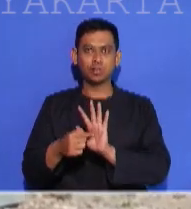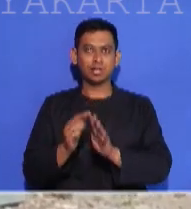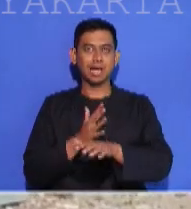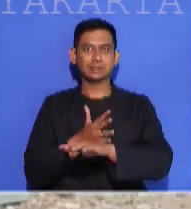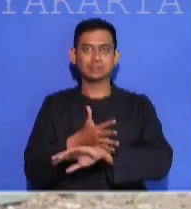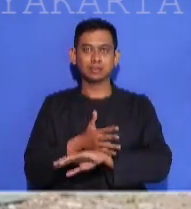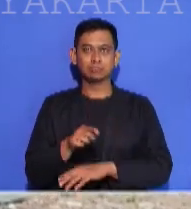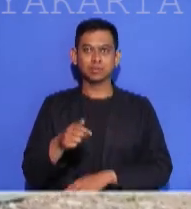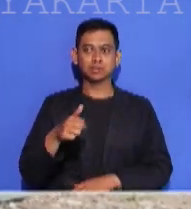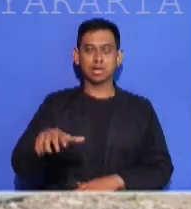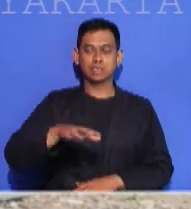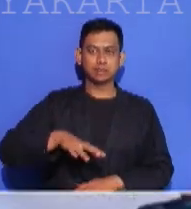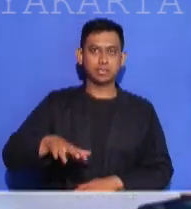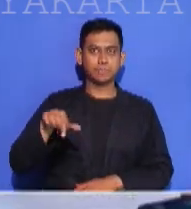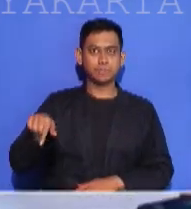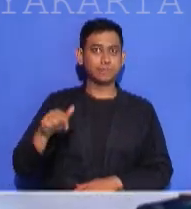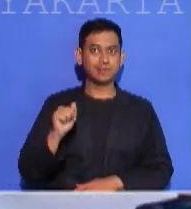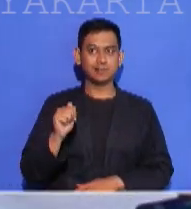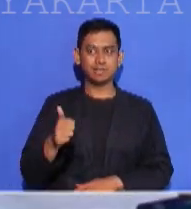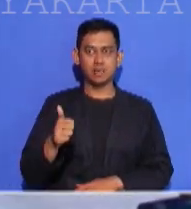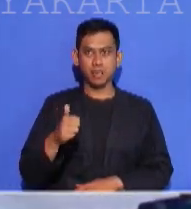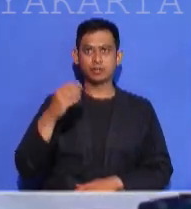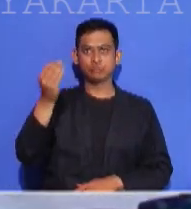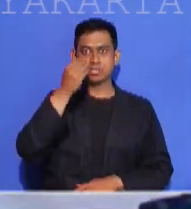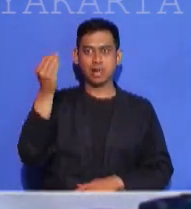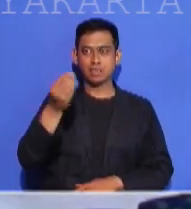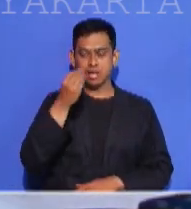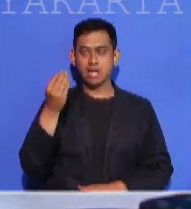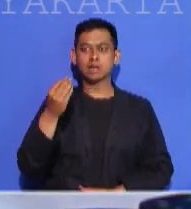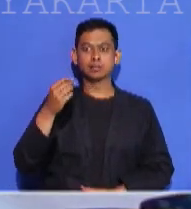Budaya Sukareno menika saged nyengkuyung krida wisata ingkang wonten ing